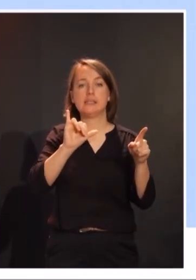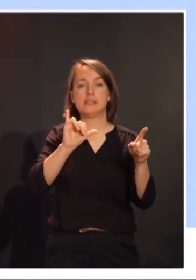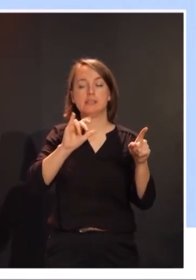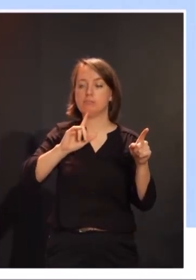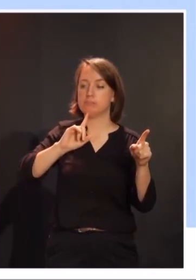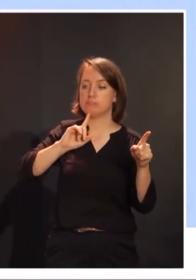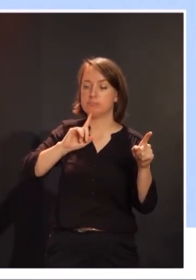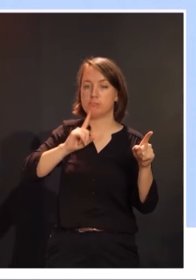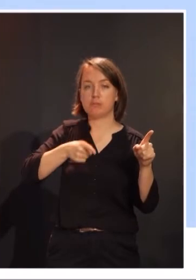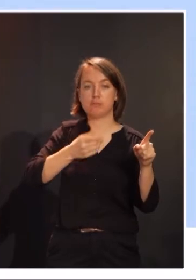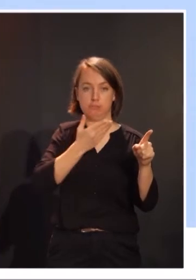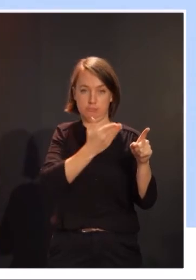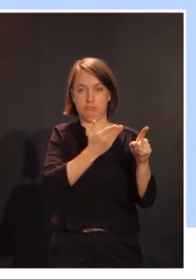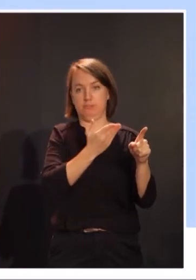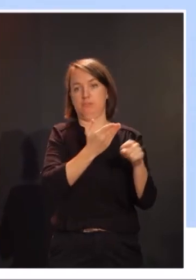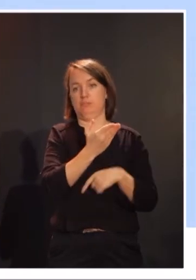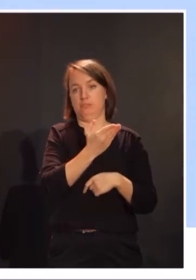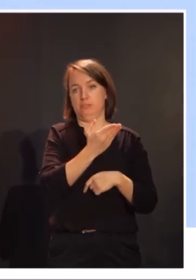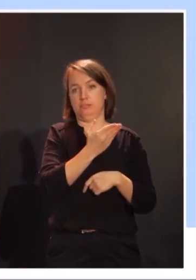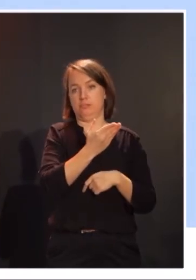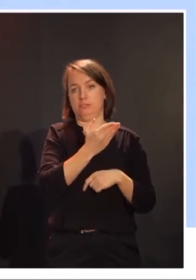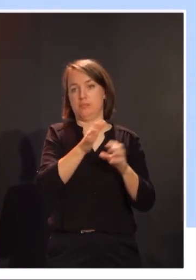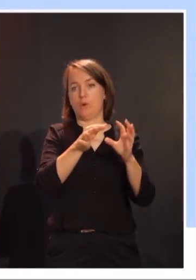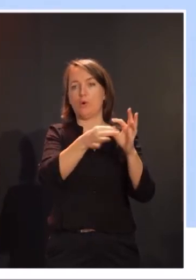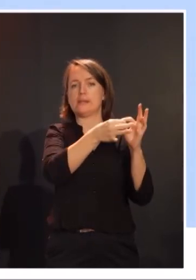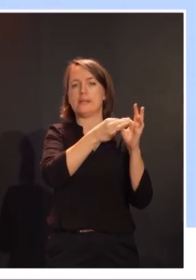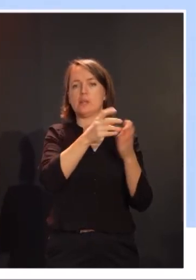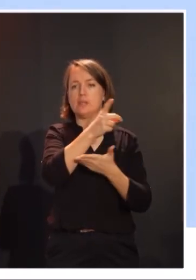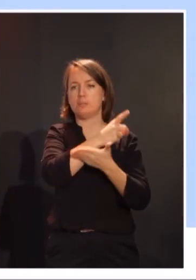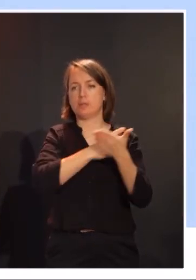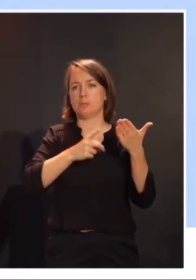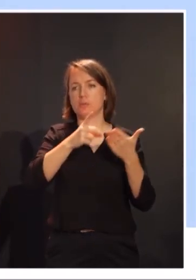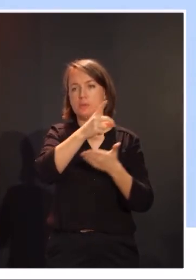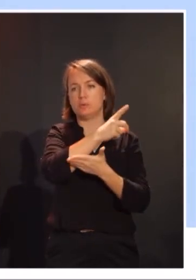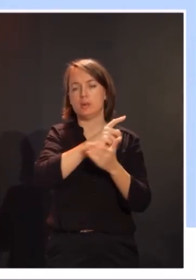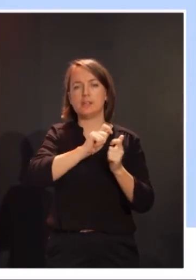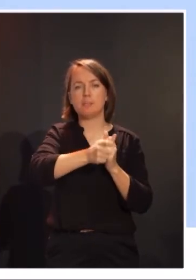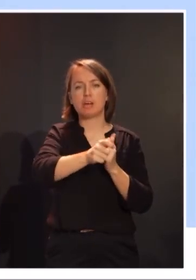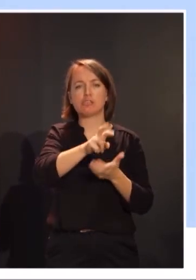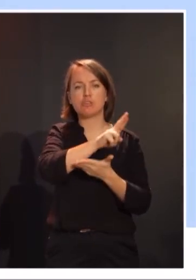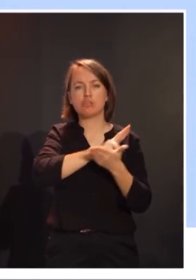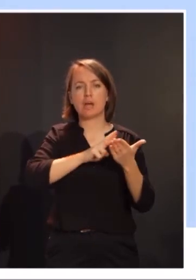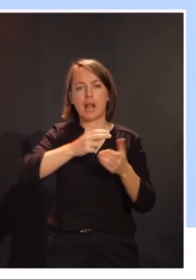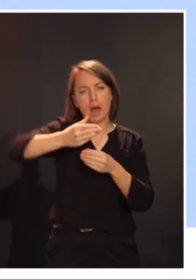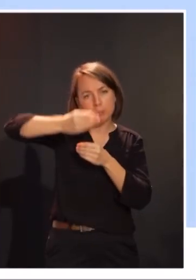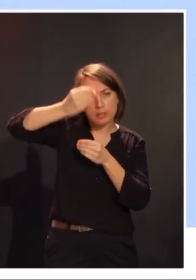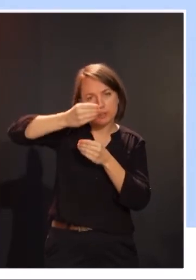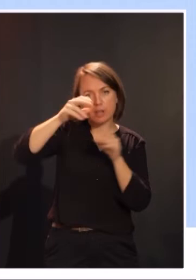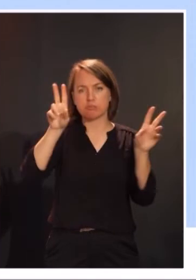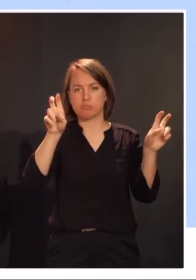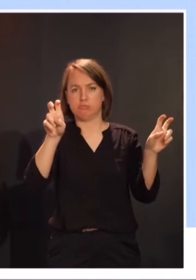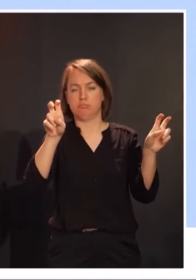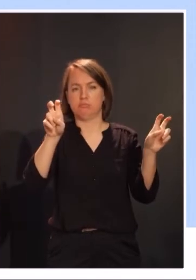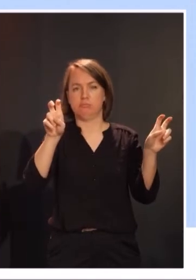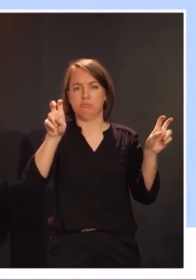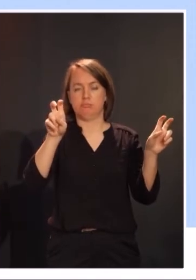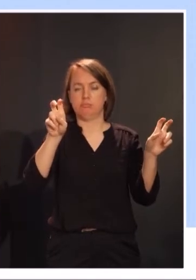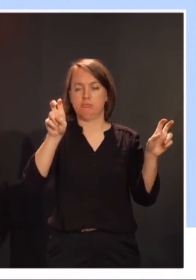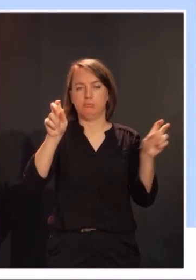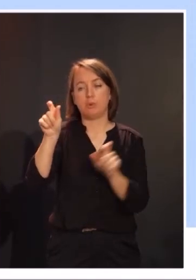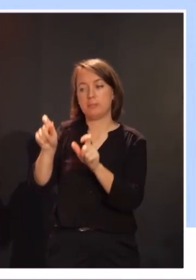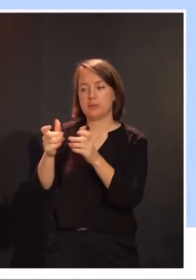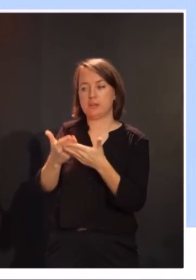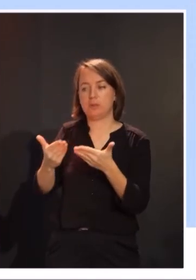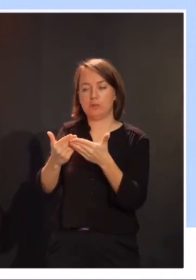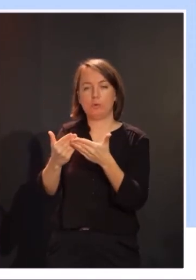coordinateurs départementaux donc de la démarche régionale apprentissage, donc pour les personnes en situation de handicap.